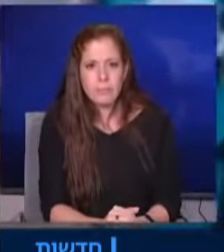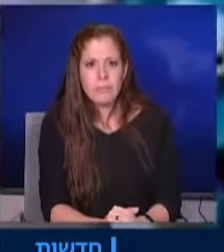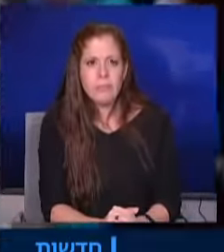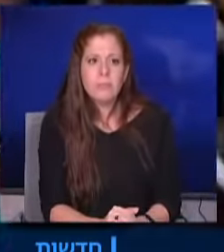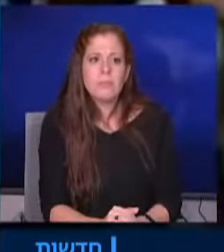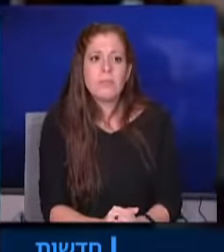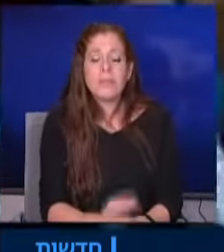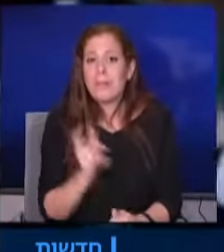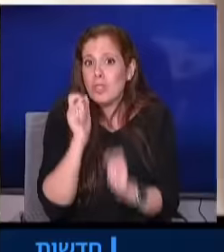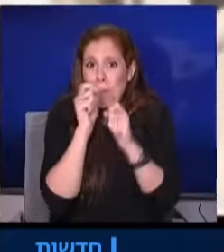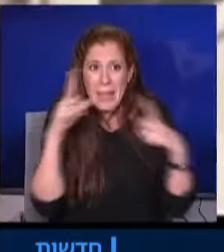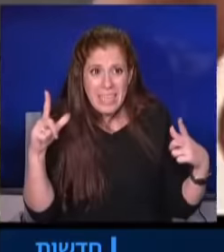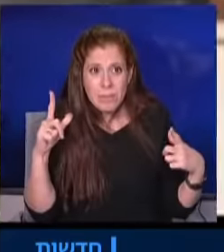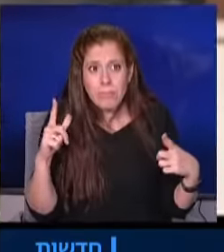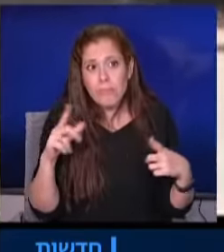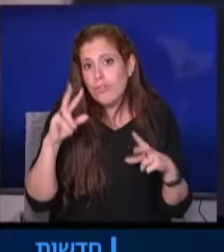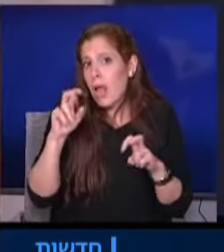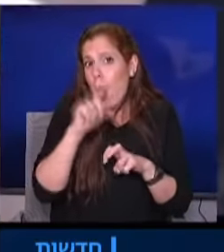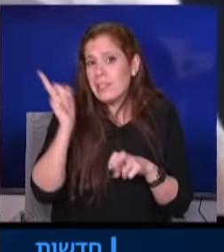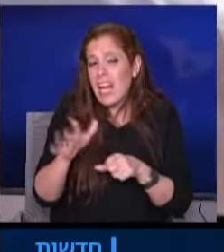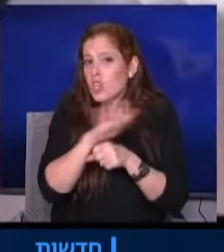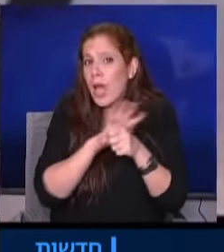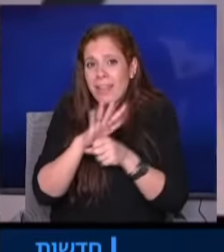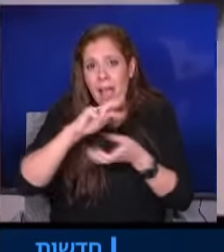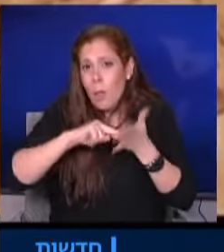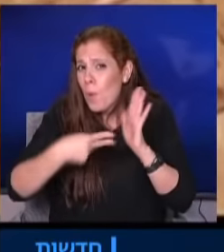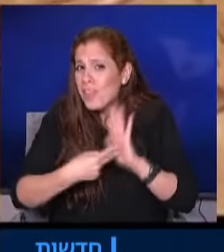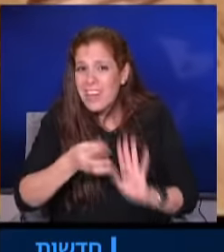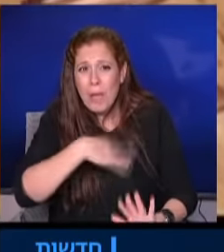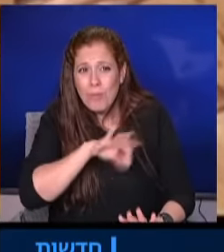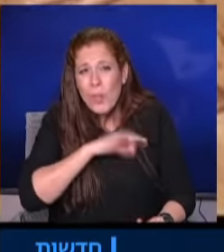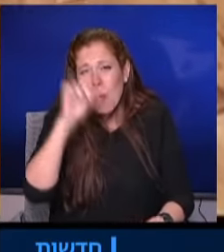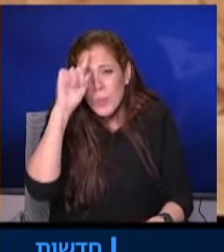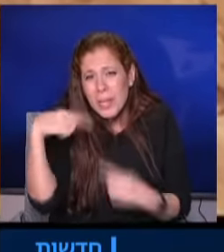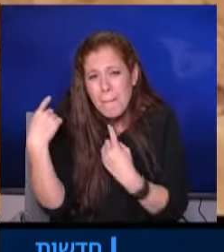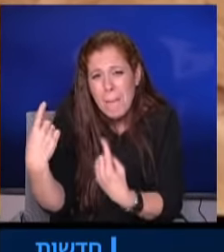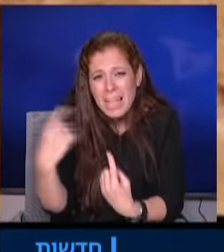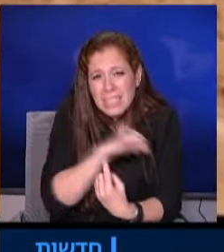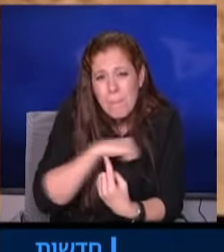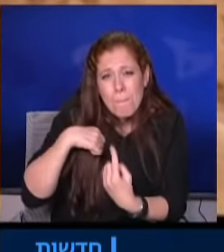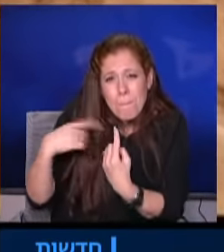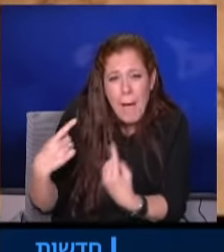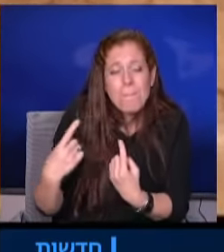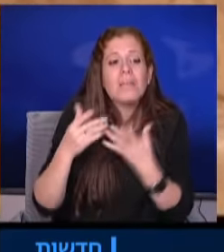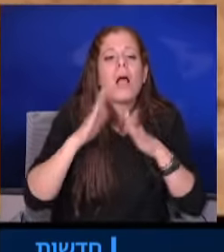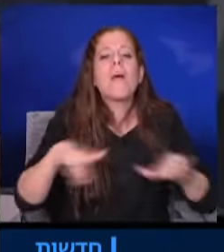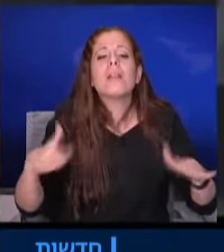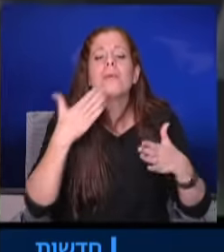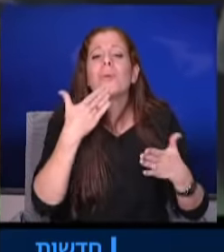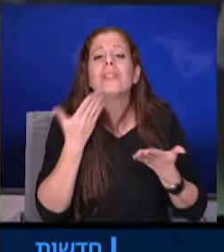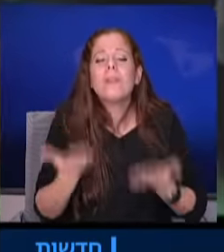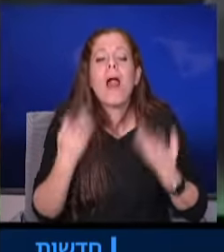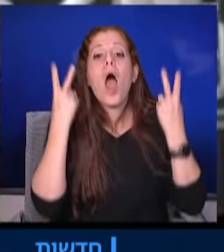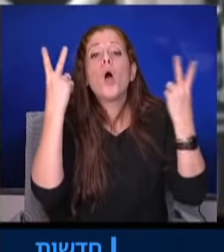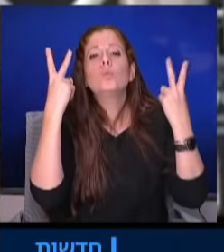מה שמדהים הוא שלכאורה לא צריך לשכנע את הפוליטיקאים שלנו, הם יודעים בעצמם עד כמה הילדים היהודים האלה